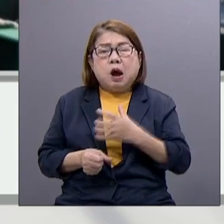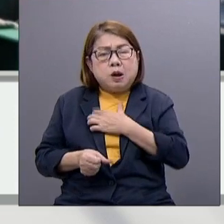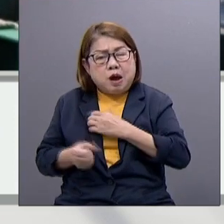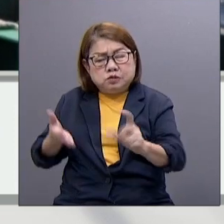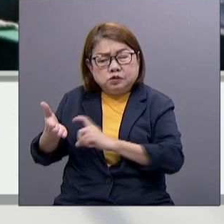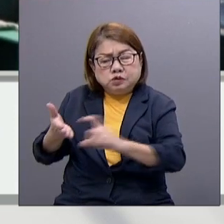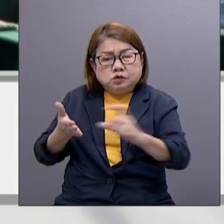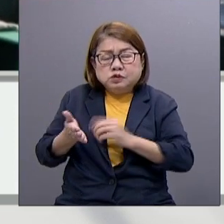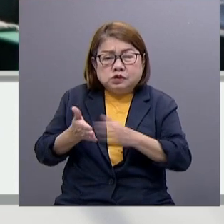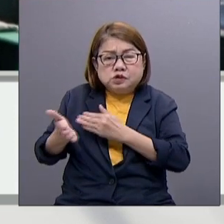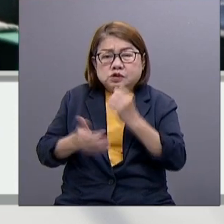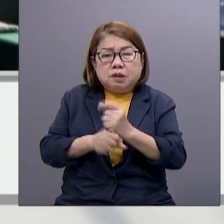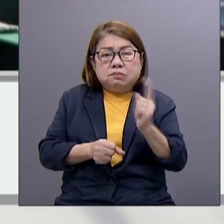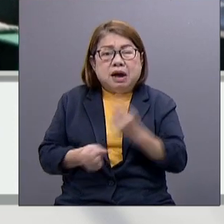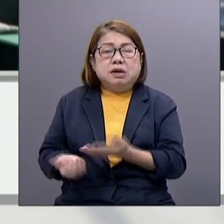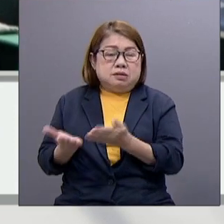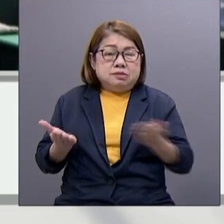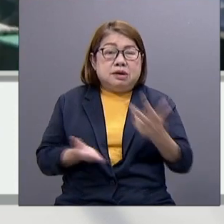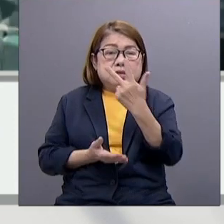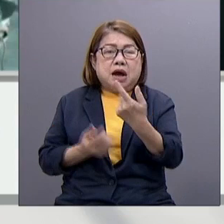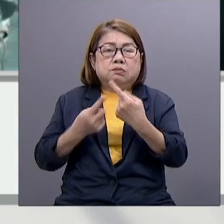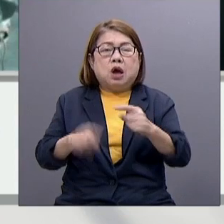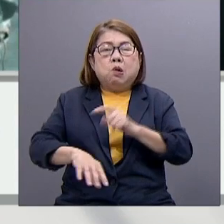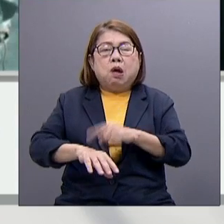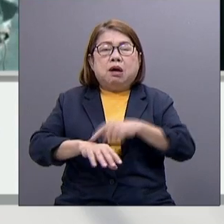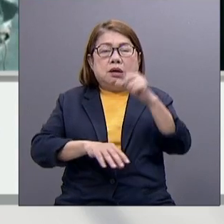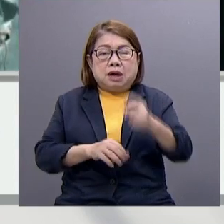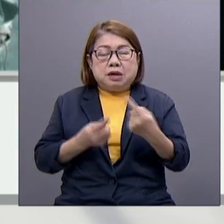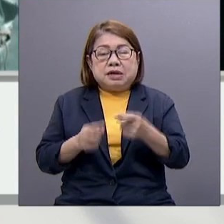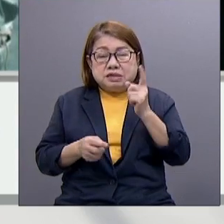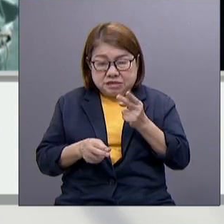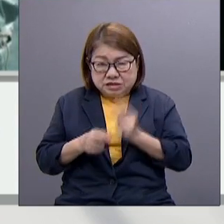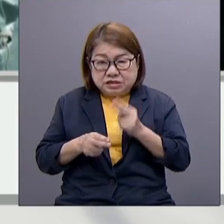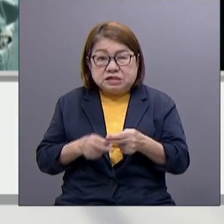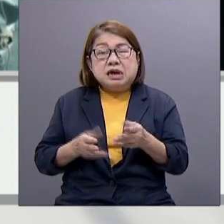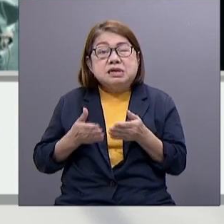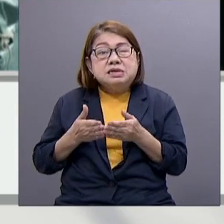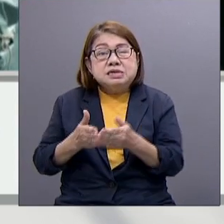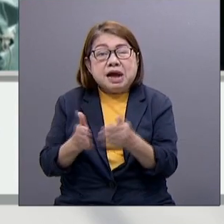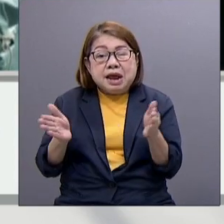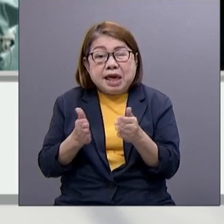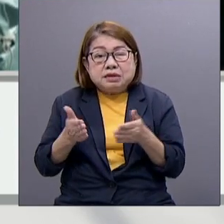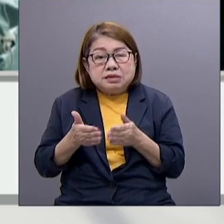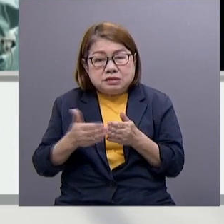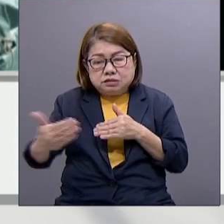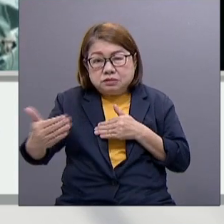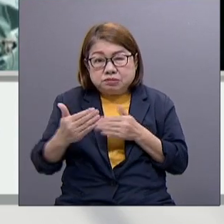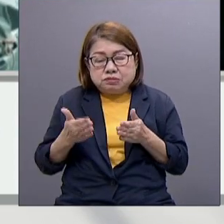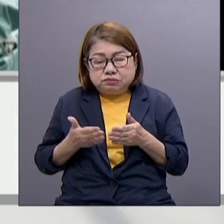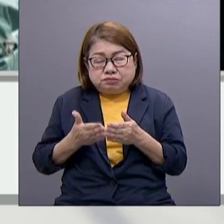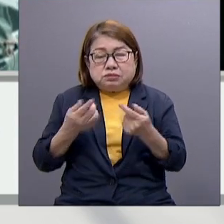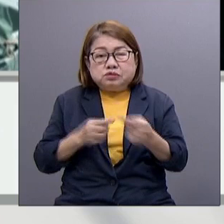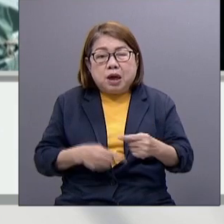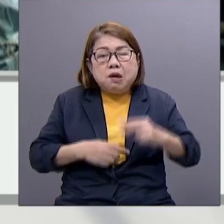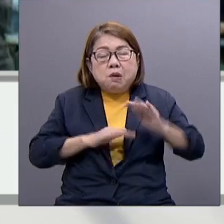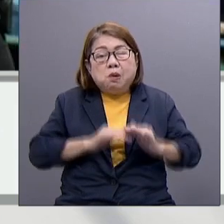เลยแต่ว่ามันไม่ทันและเรือทั้งหมดถูกเรียกว่าเป็นเรือเล็กค่ะในสภาพที่คลื่นลมแรงแบบนี้ไม่สามารถจะ